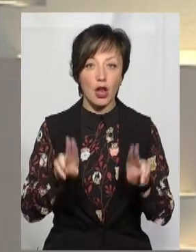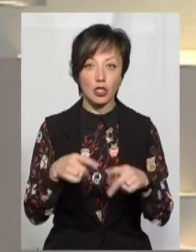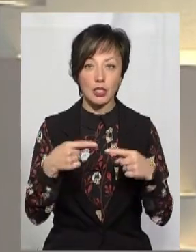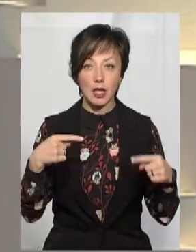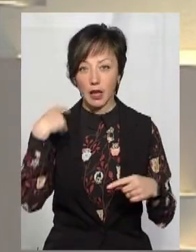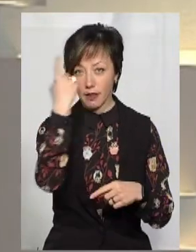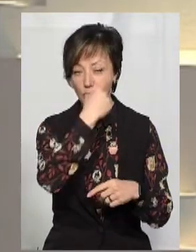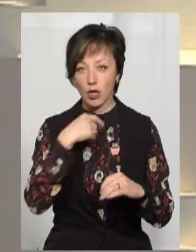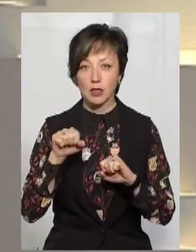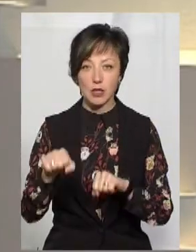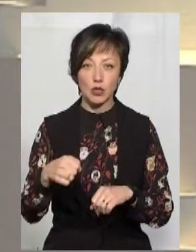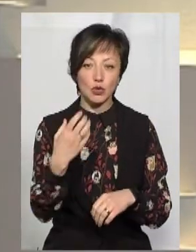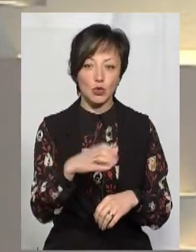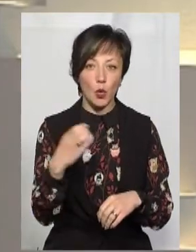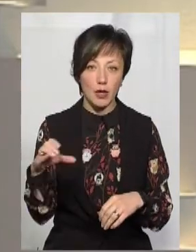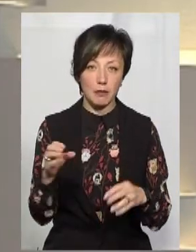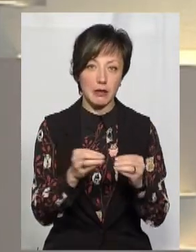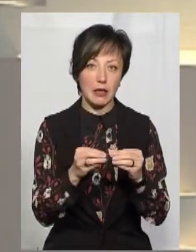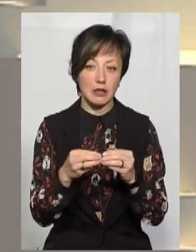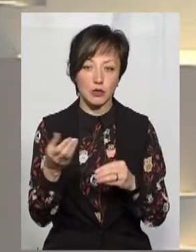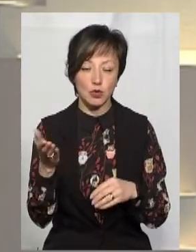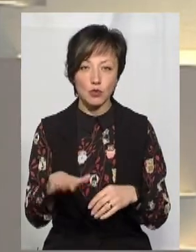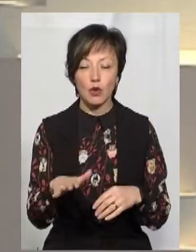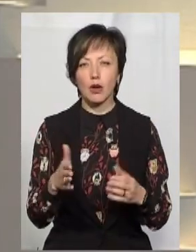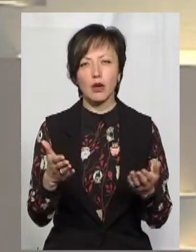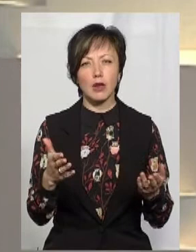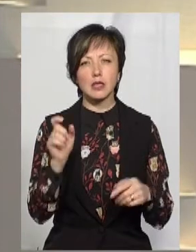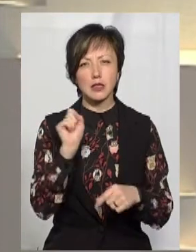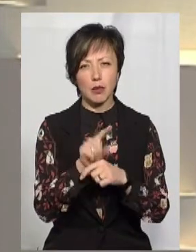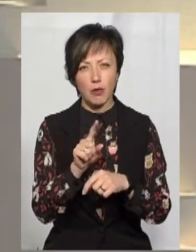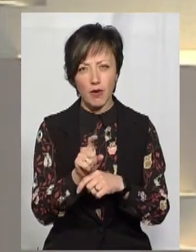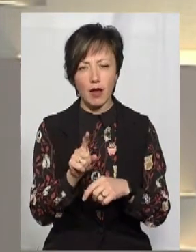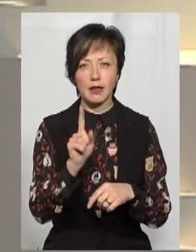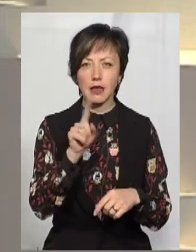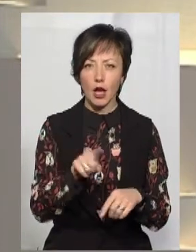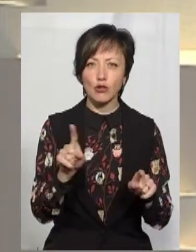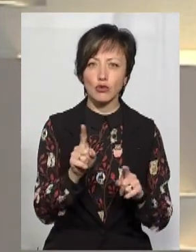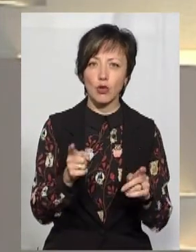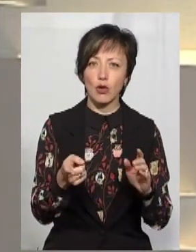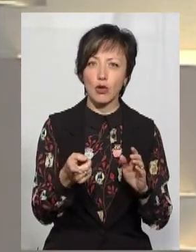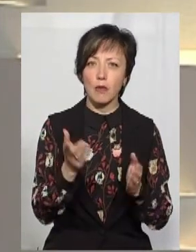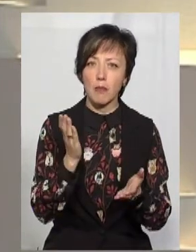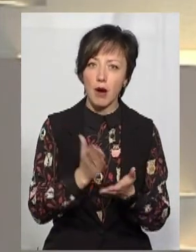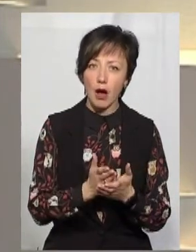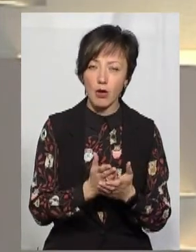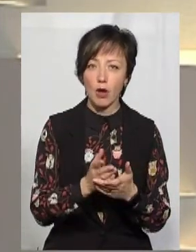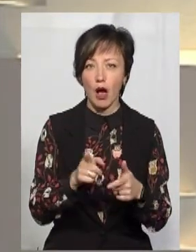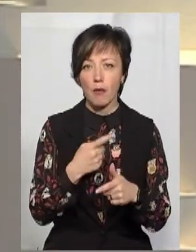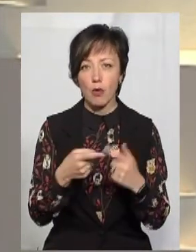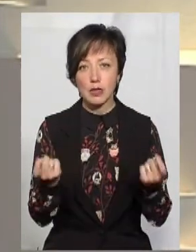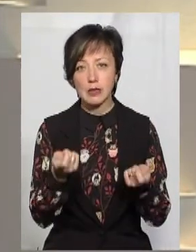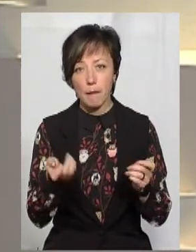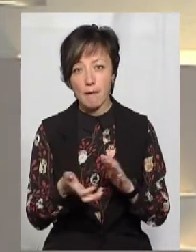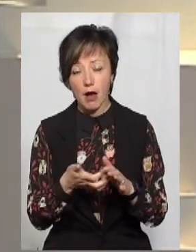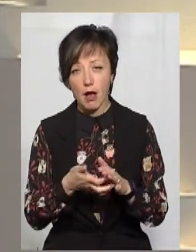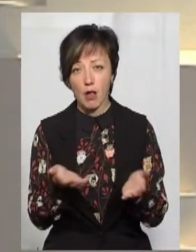засобів індивідуального захисту там сотнями і десятками. От скажіть, замовляють те, чого мають у лікарні або